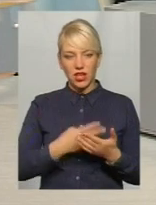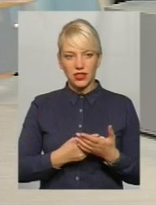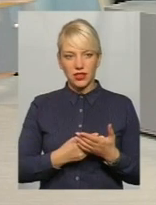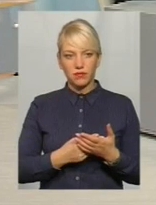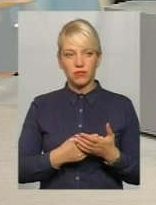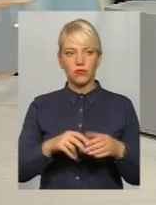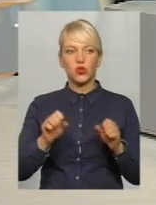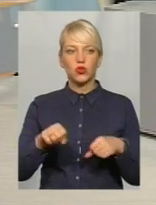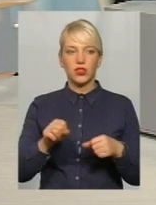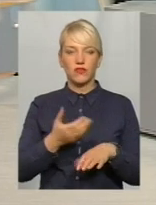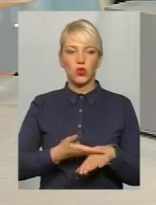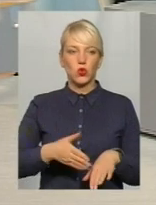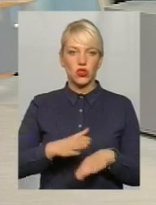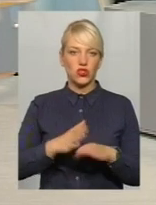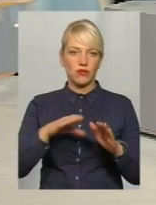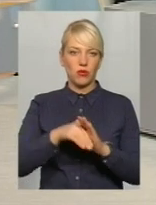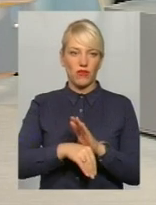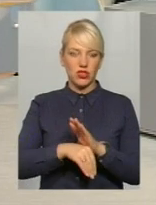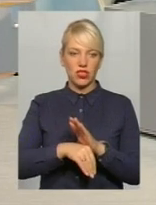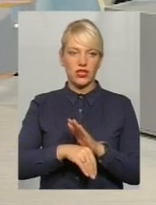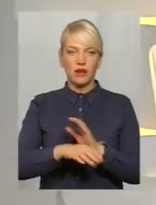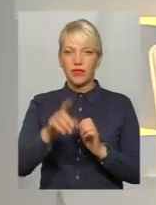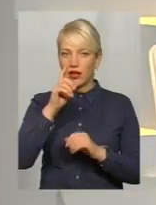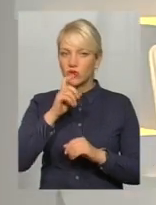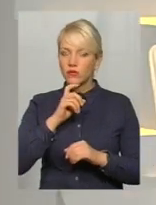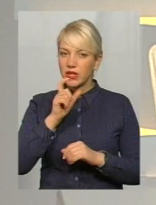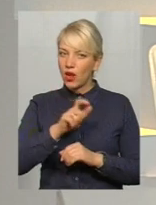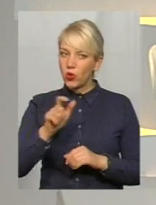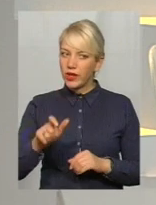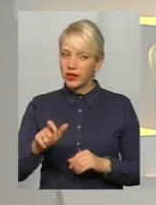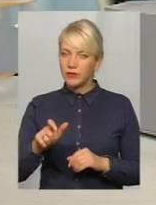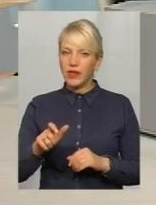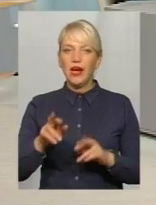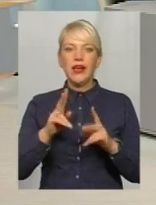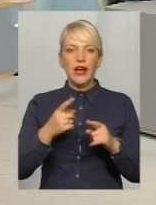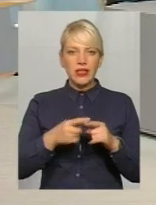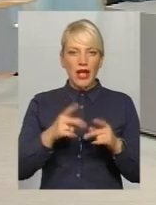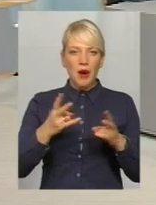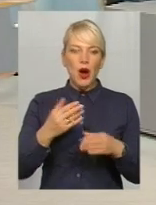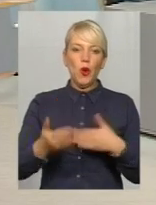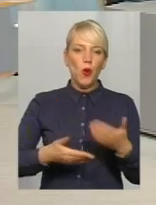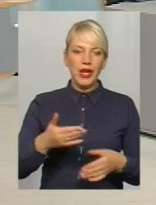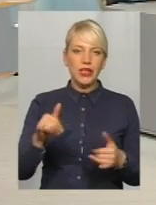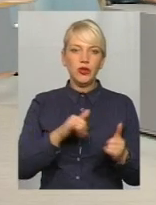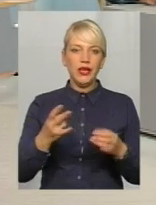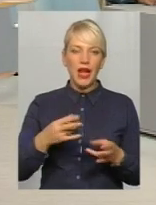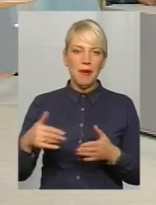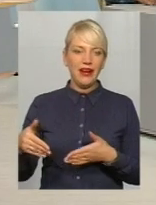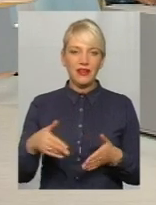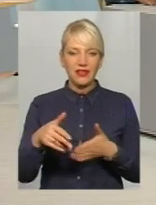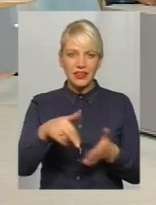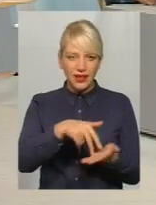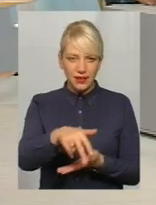можливо, труднощі впровадження цієї програми? Нерозуміння людей, як треба рухатись, куди треба йти, чи